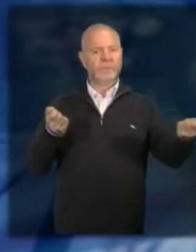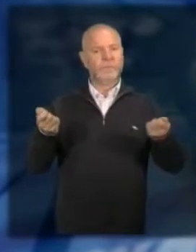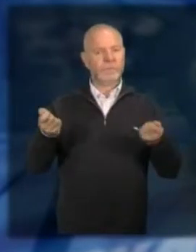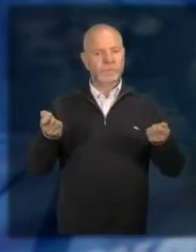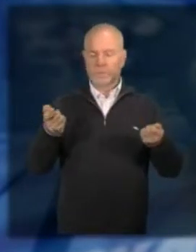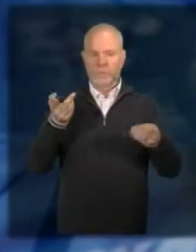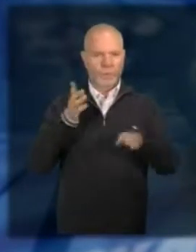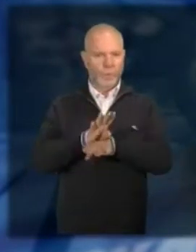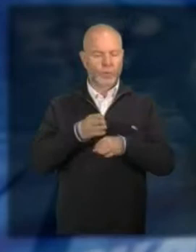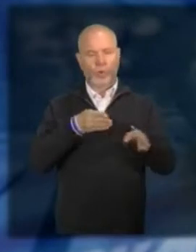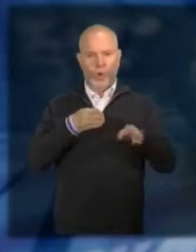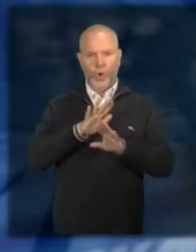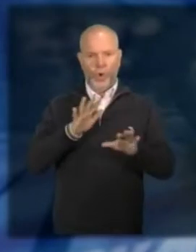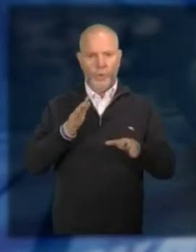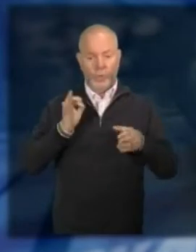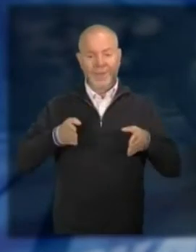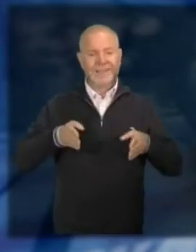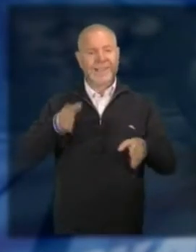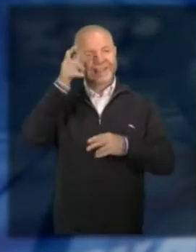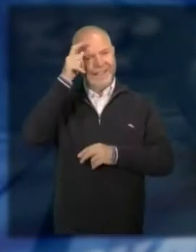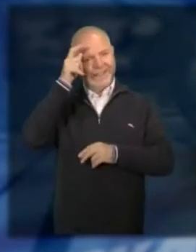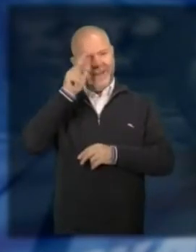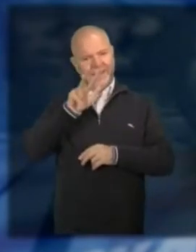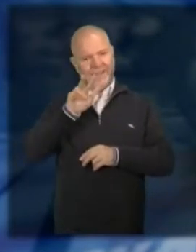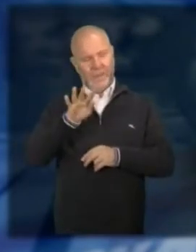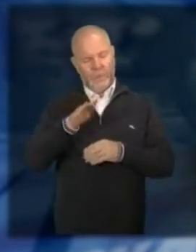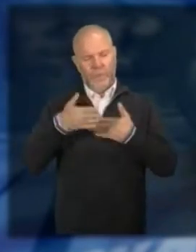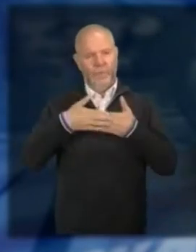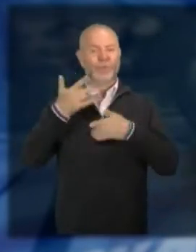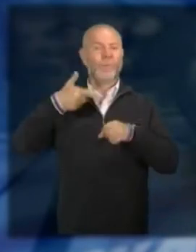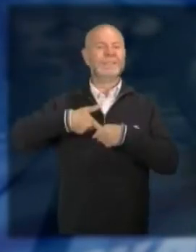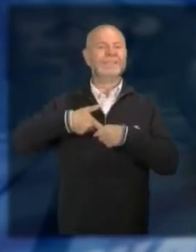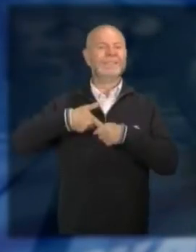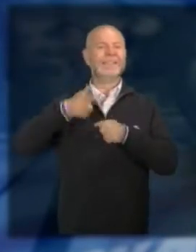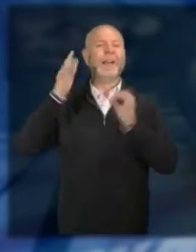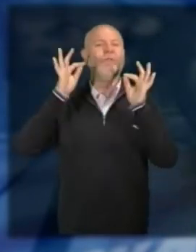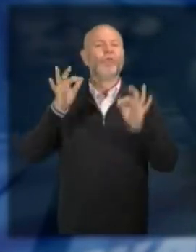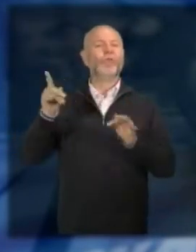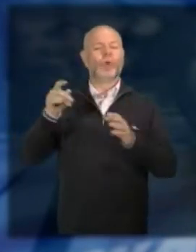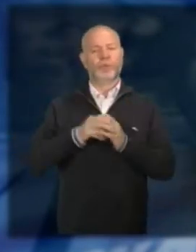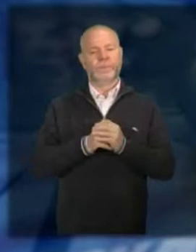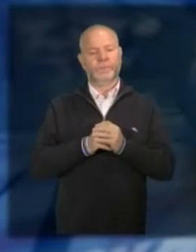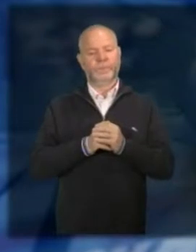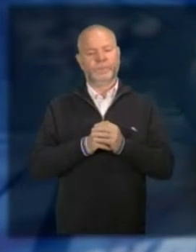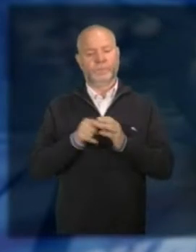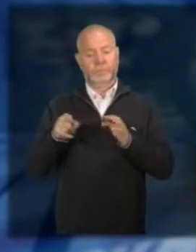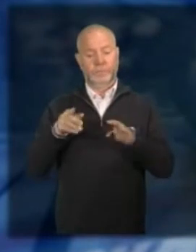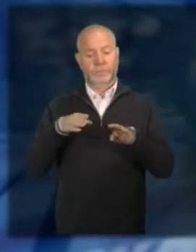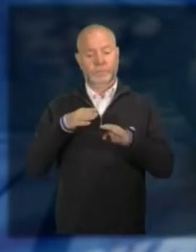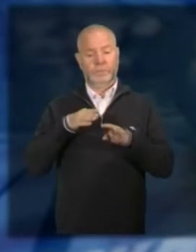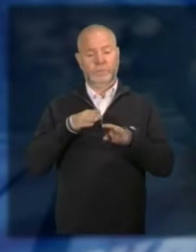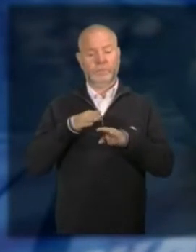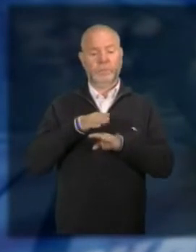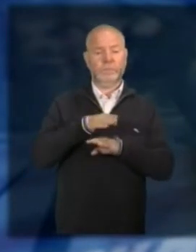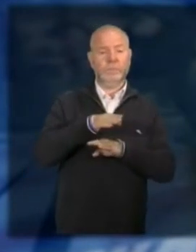sul colpo lungo la statale 34 a Fondotoce, all'altezza del distributore di benzina. Raccheli, che procedeva in direzione di Verbania,